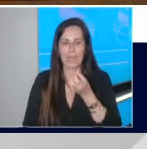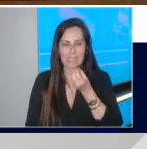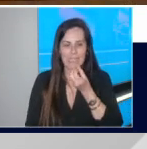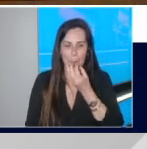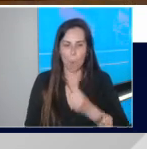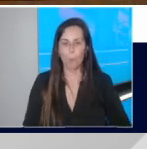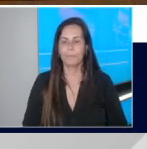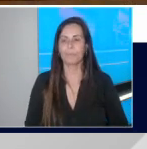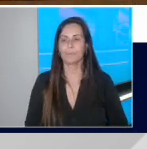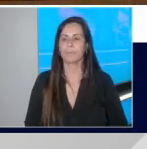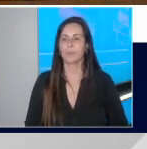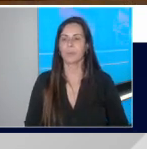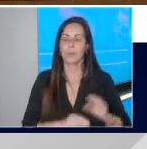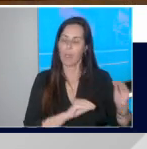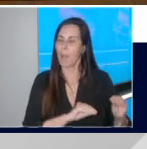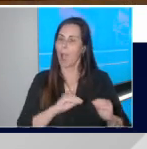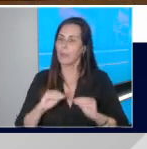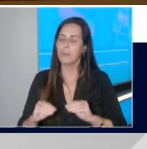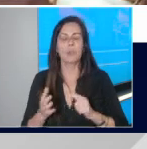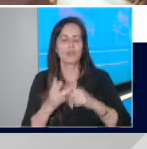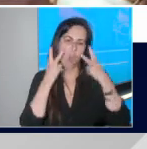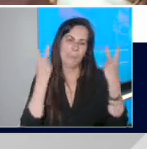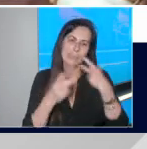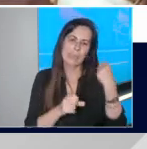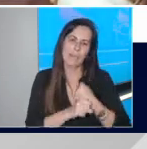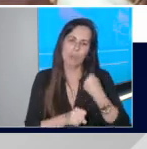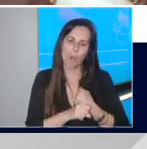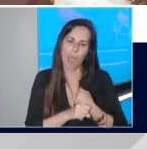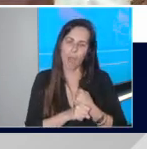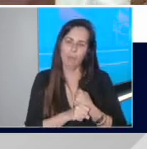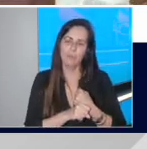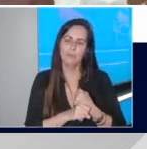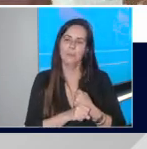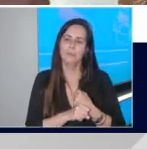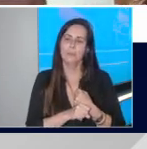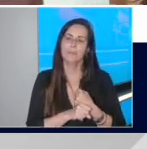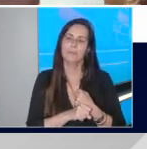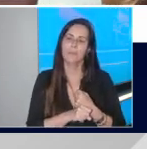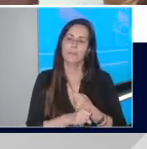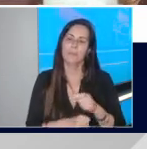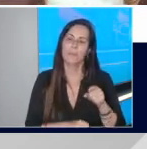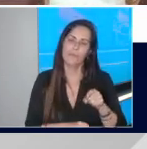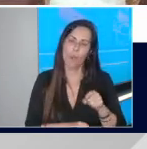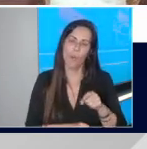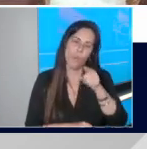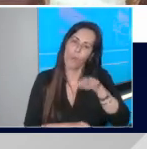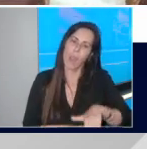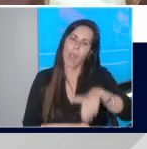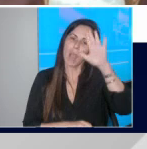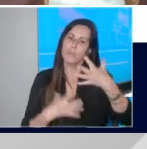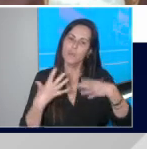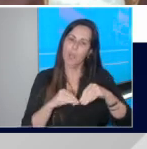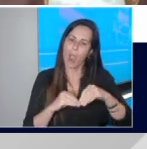לסינגפור, בדרך כלל המאגרים היו מאגרים של עבודה, אנשים שבאו לחפש שם את העתיד המקצועי שלהם, ולורנס וונג גדל